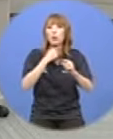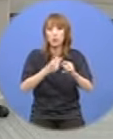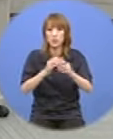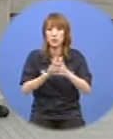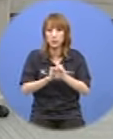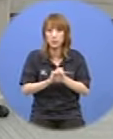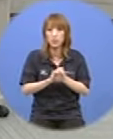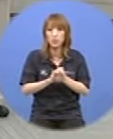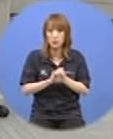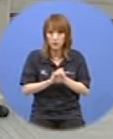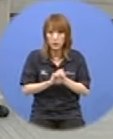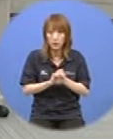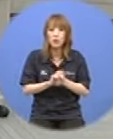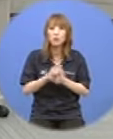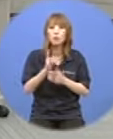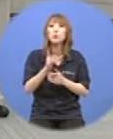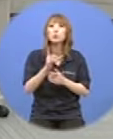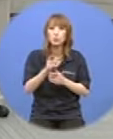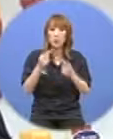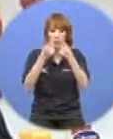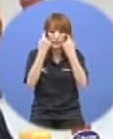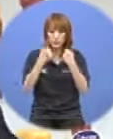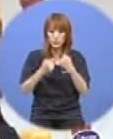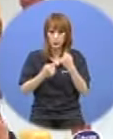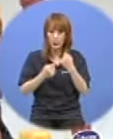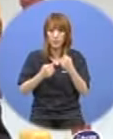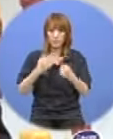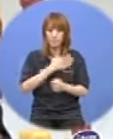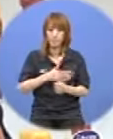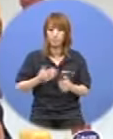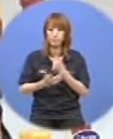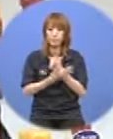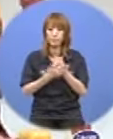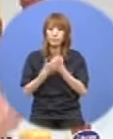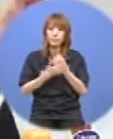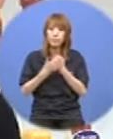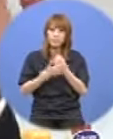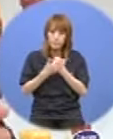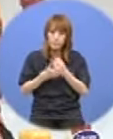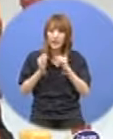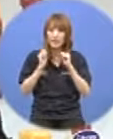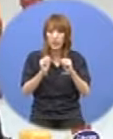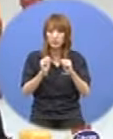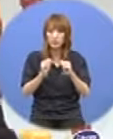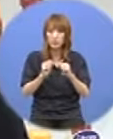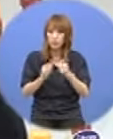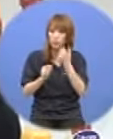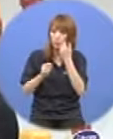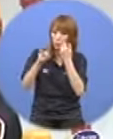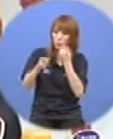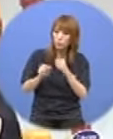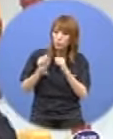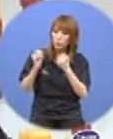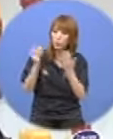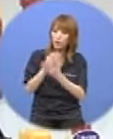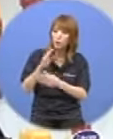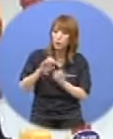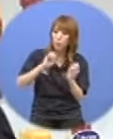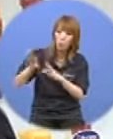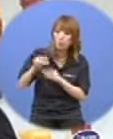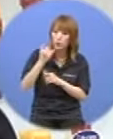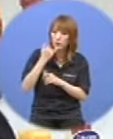そうなるとセルフケアをすると思うんですよ。ただ誰かはもうこういうことになったけど何とかしとくからっていうんじゃなし